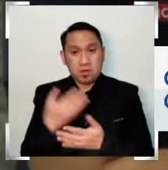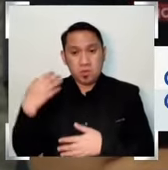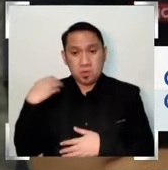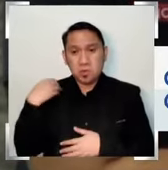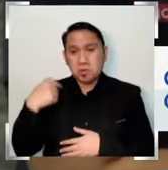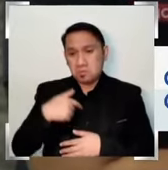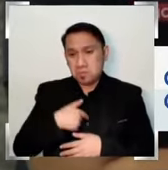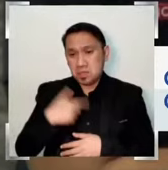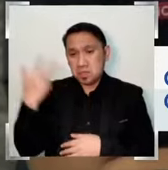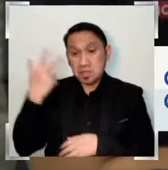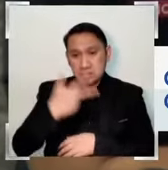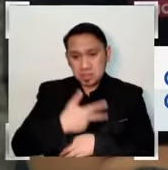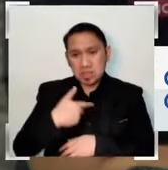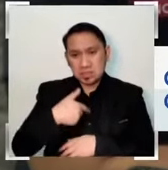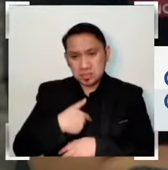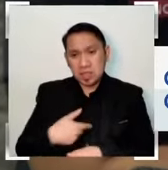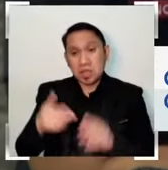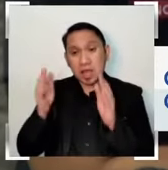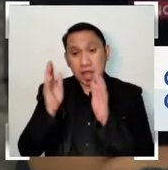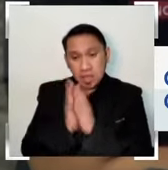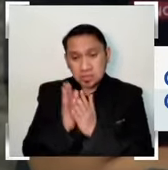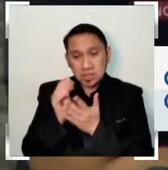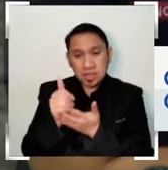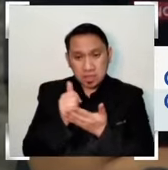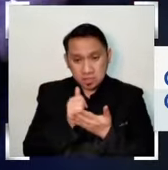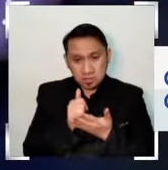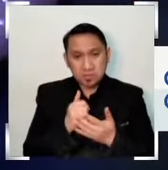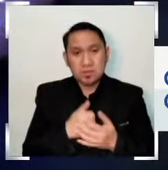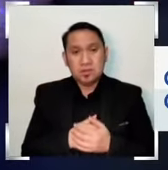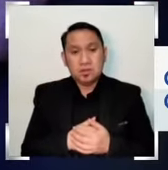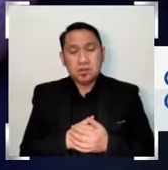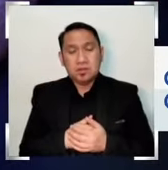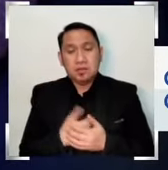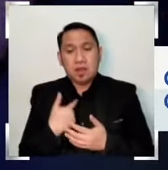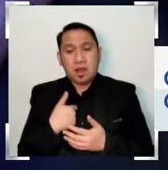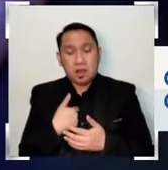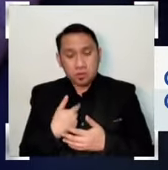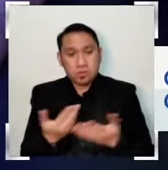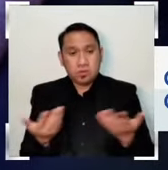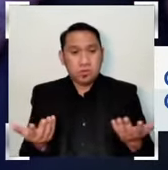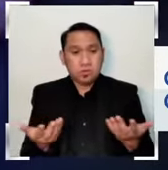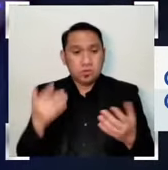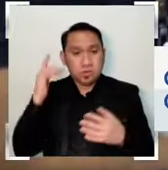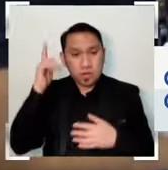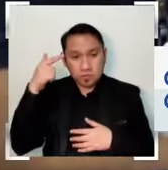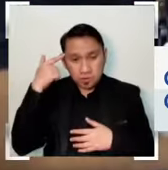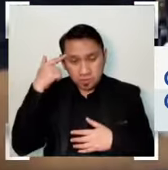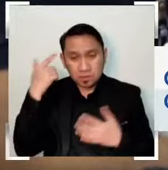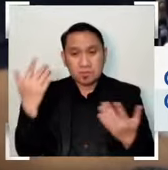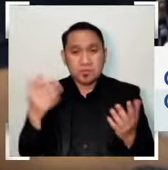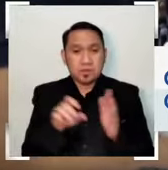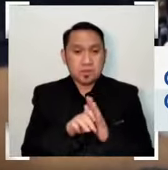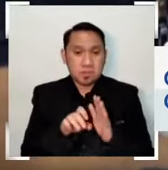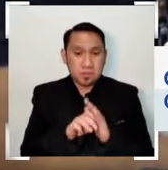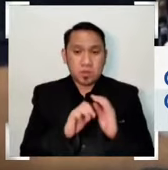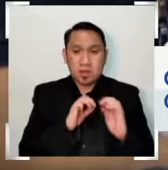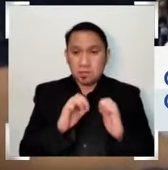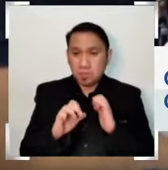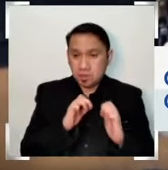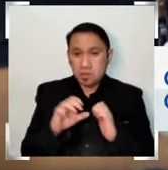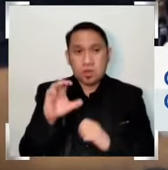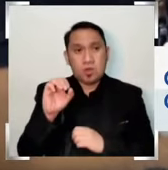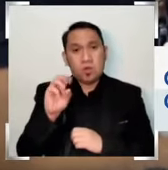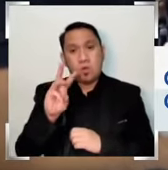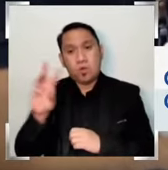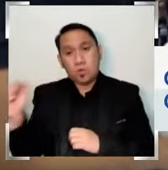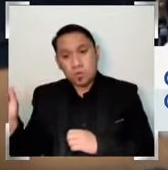kahit kanino sa social media. So, nag-ano lang ako sa mga government, gaya ng embassy, ng OWA, ng agency,